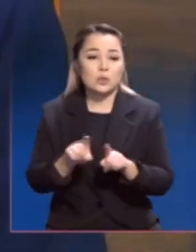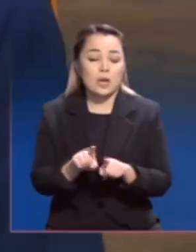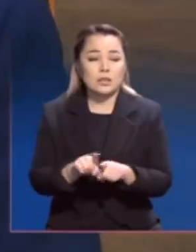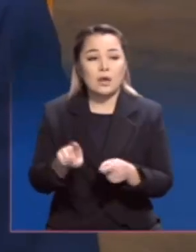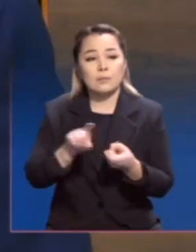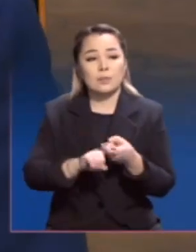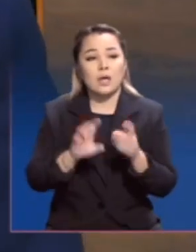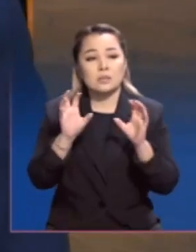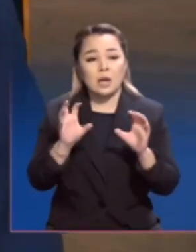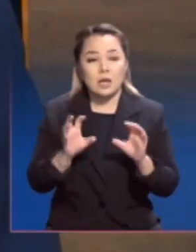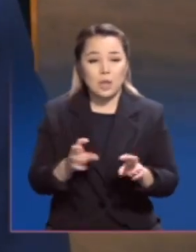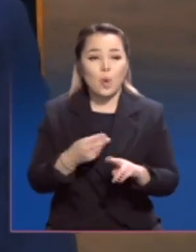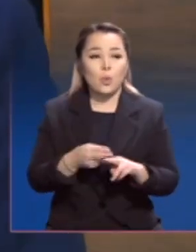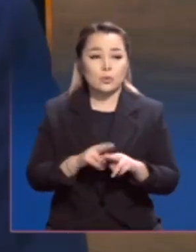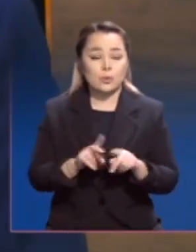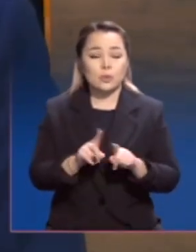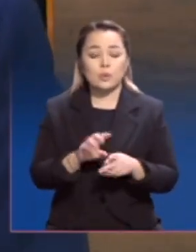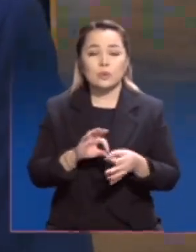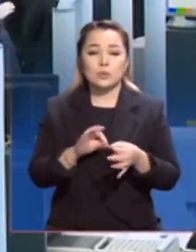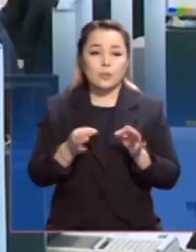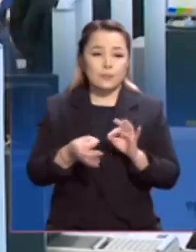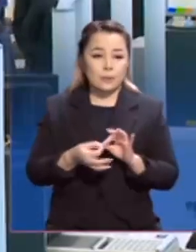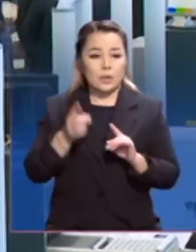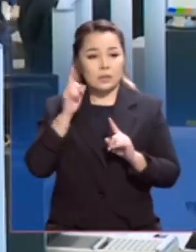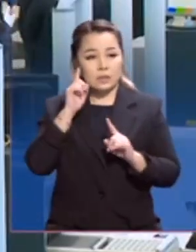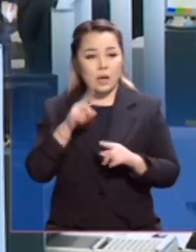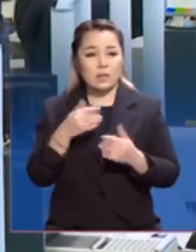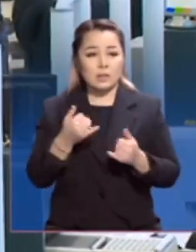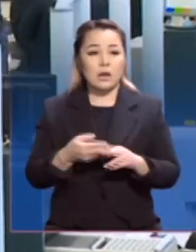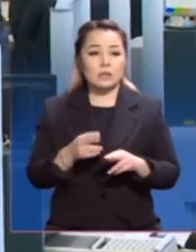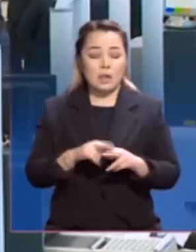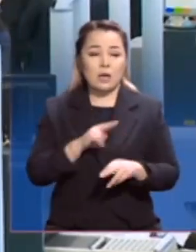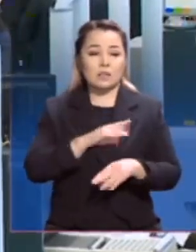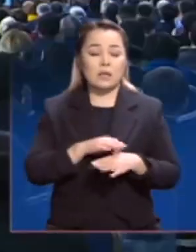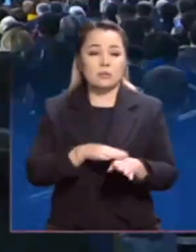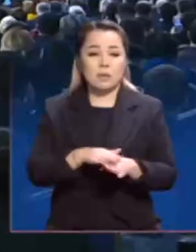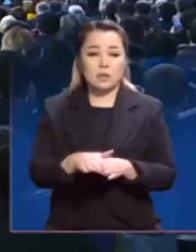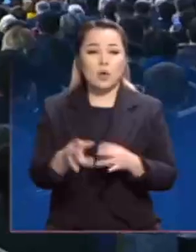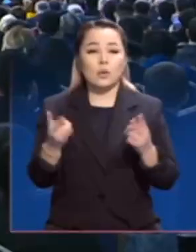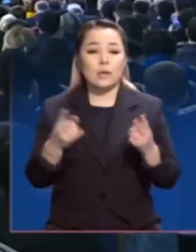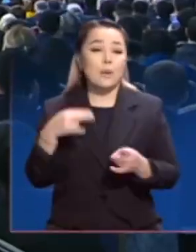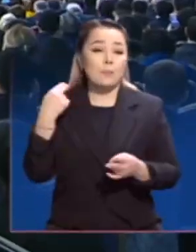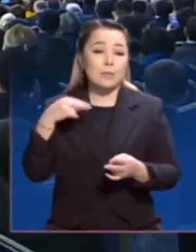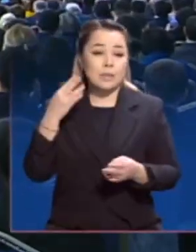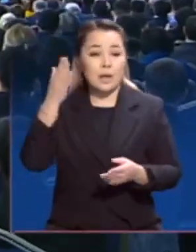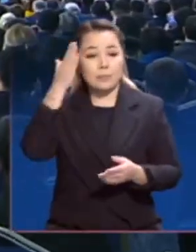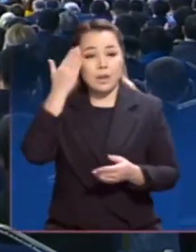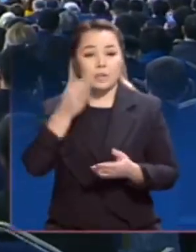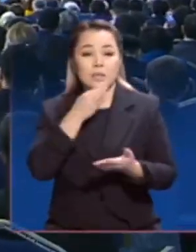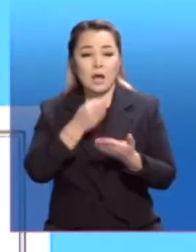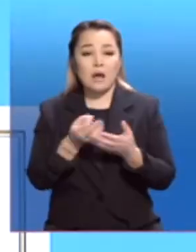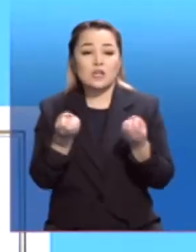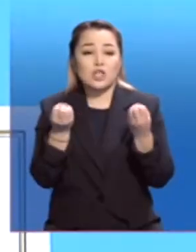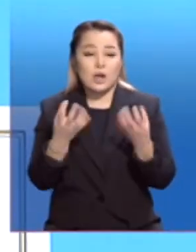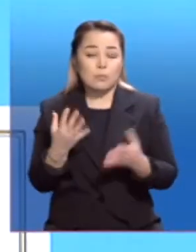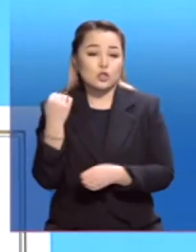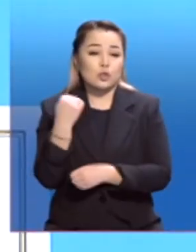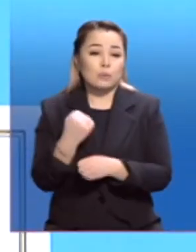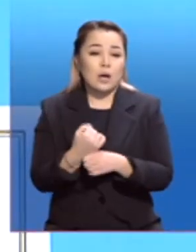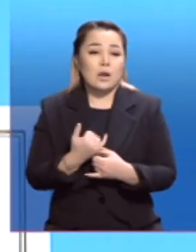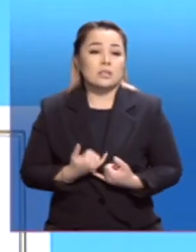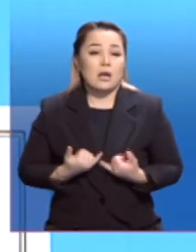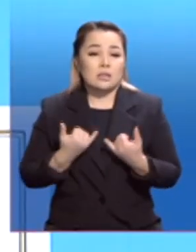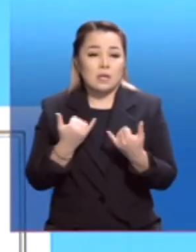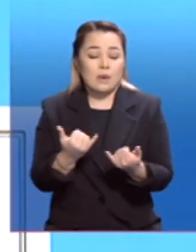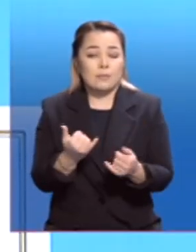байланысты. Сондықтан ол деген оңай мәселе емес. Бірақ онымен айналысу керек. Президенттік пікірінше қарапайым жұмысшы тиісті құрмет